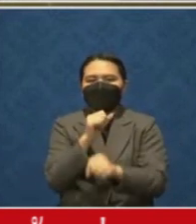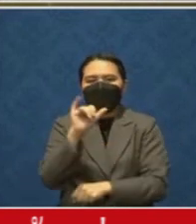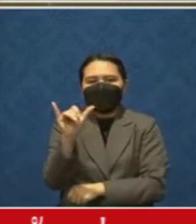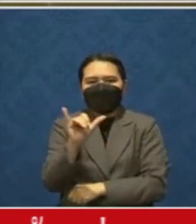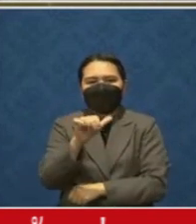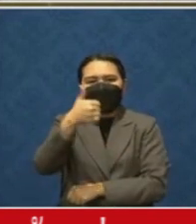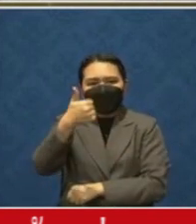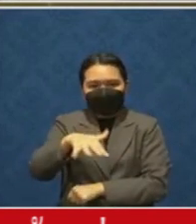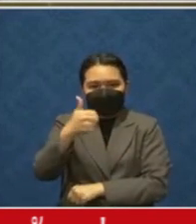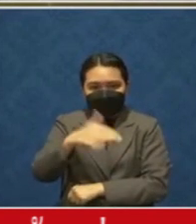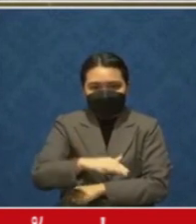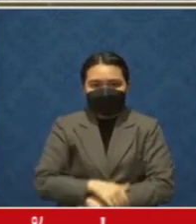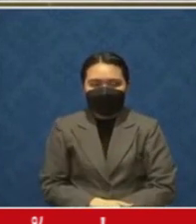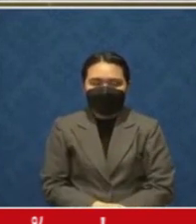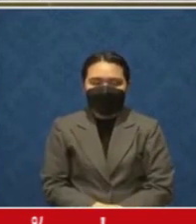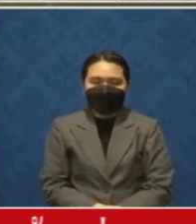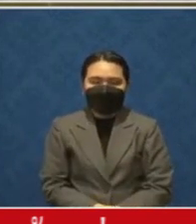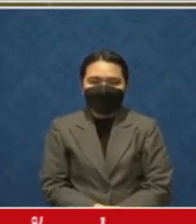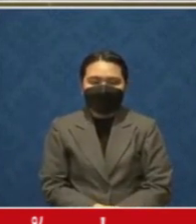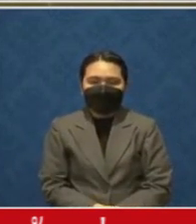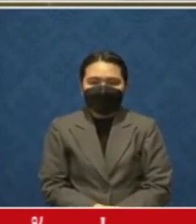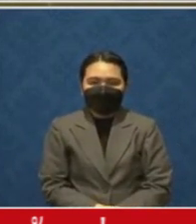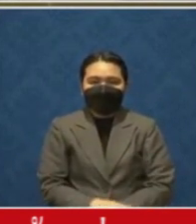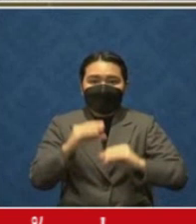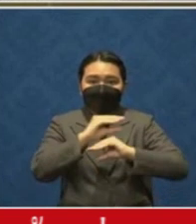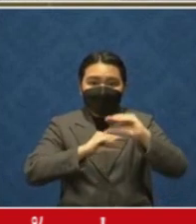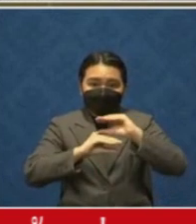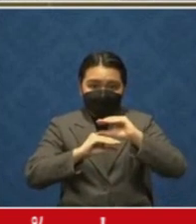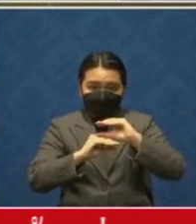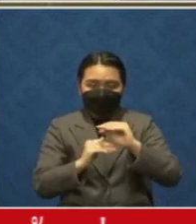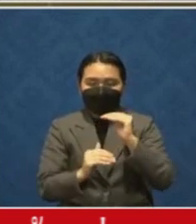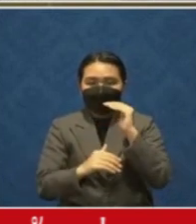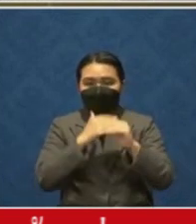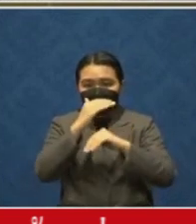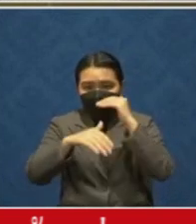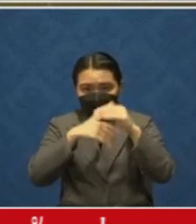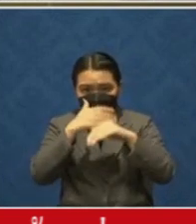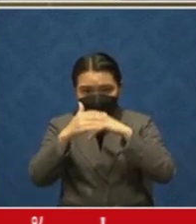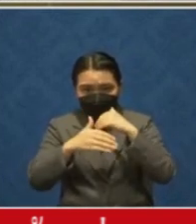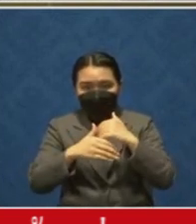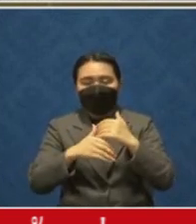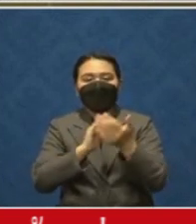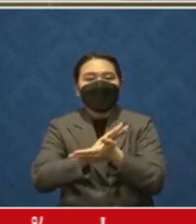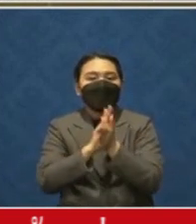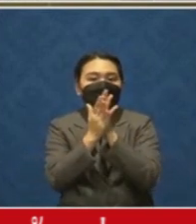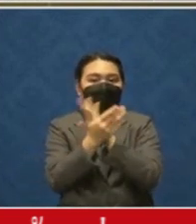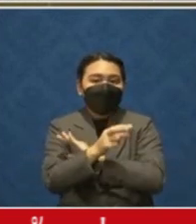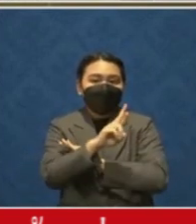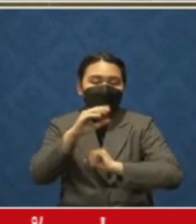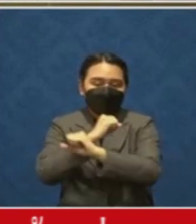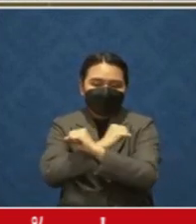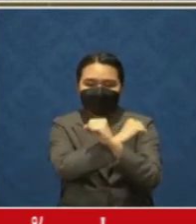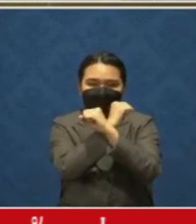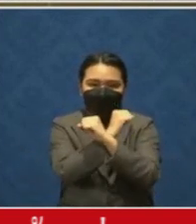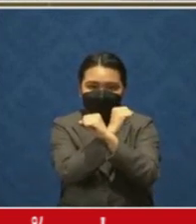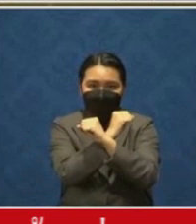ได้หน้า30ครับโครงการพัฒนาและปรับปรุงระบบป้องกันทางอ